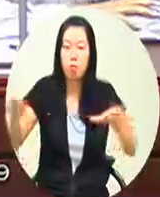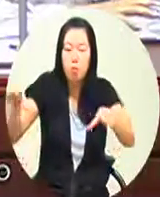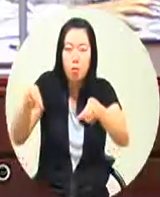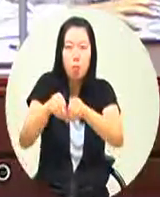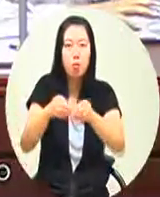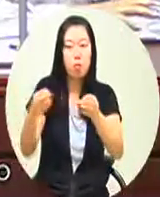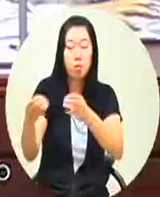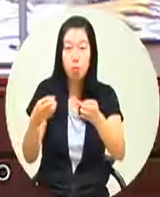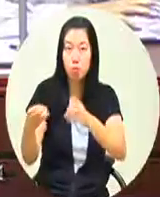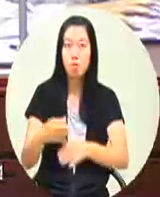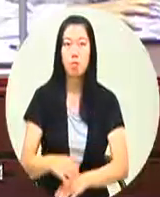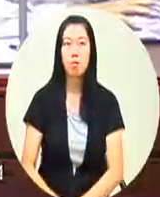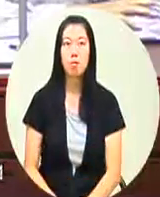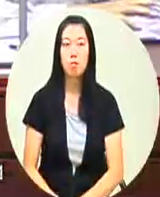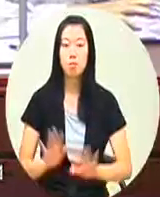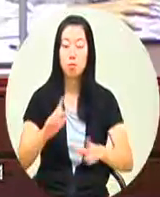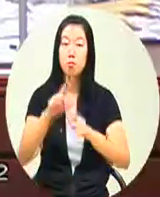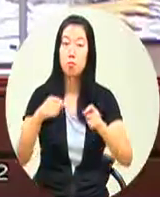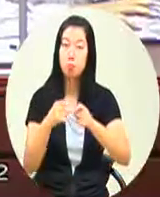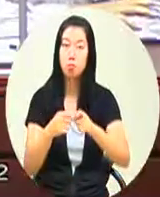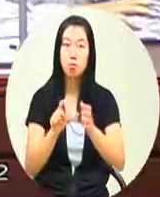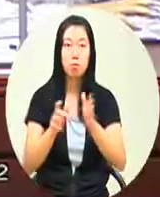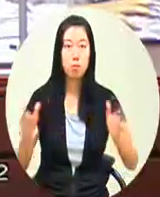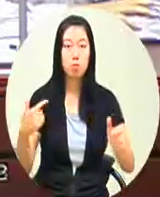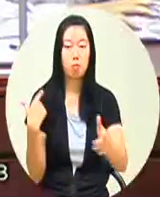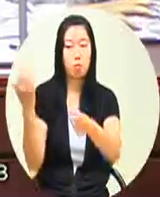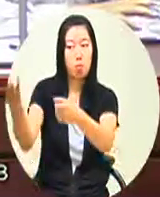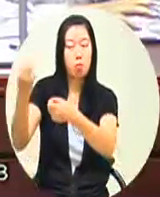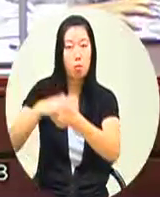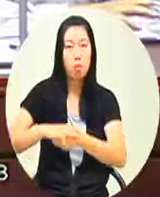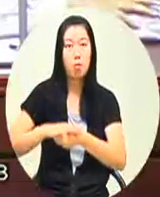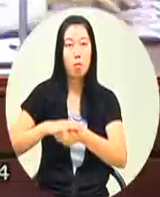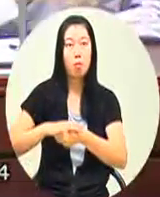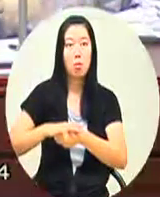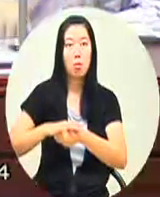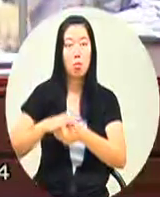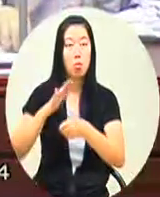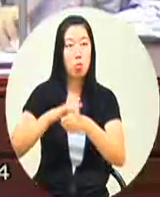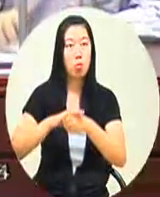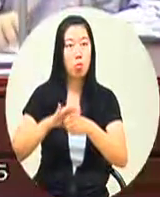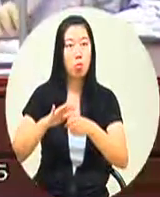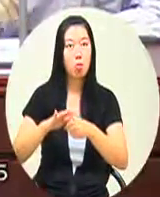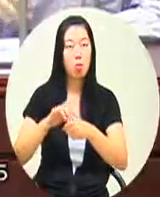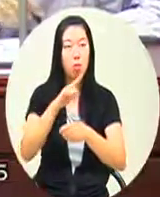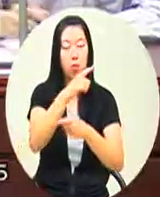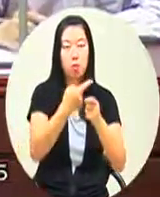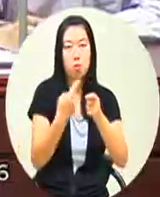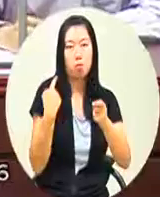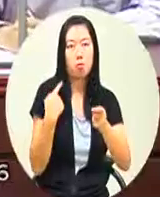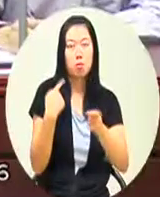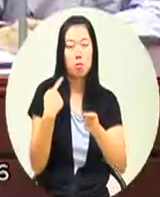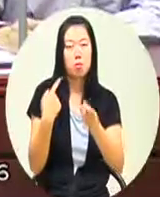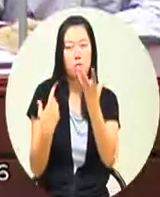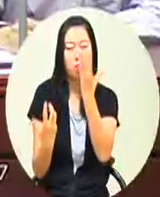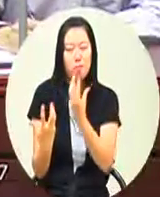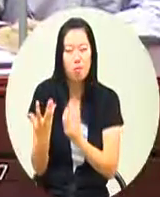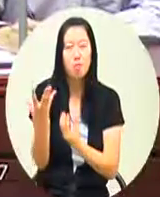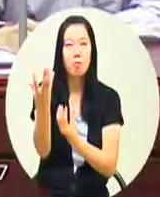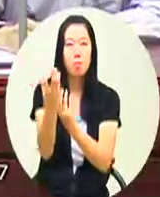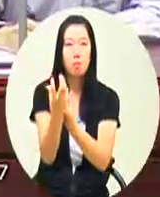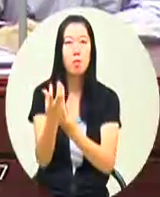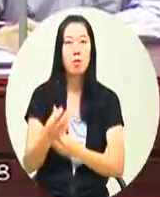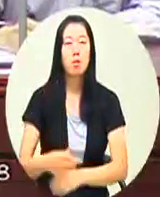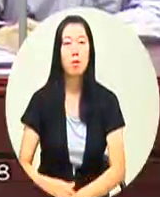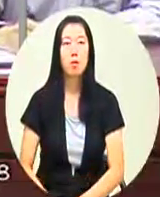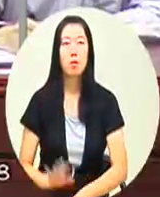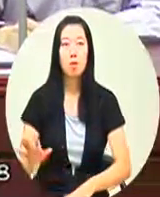那我知道今年度水保局他补助给我们的这个经费有比去年少，工程的方面呢，清